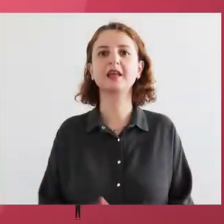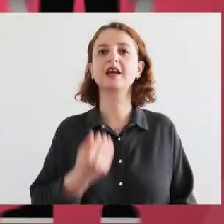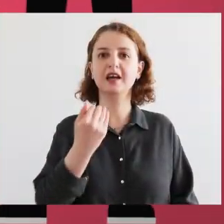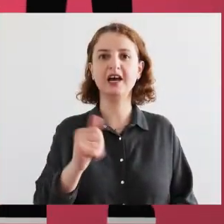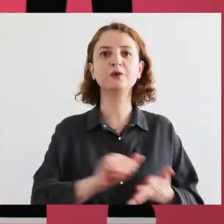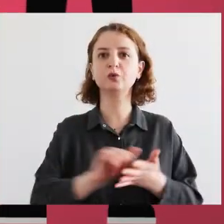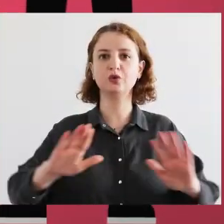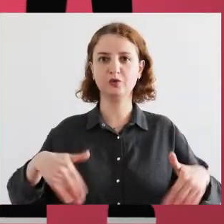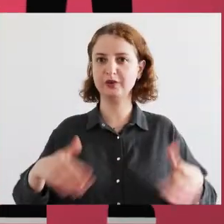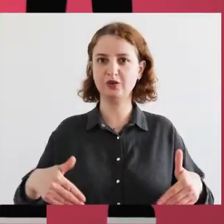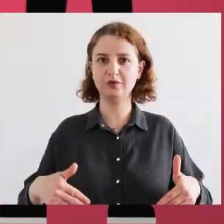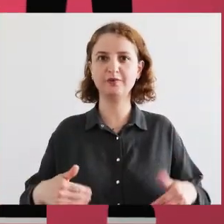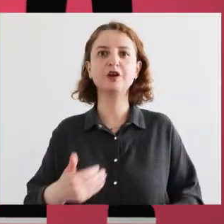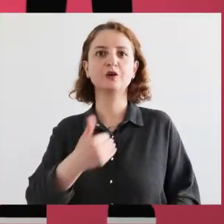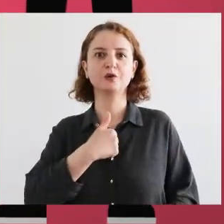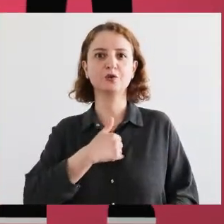ხარ უდოკუმენტო.